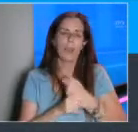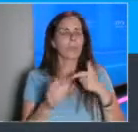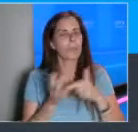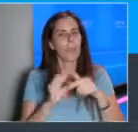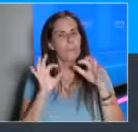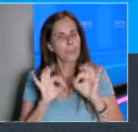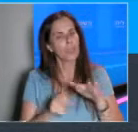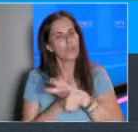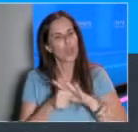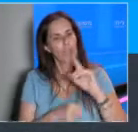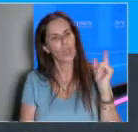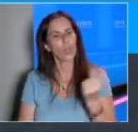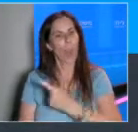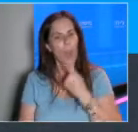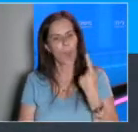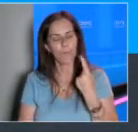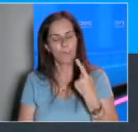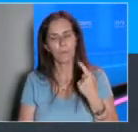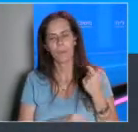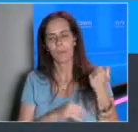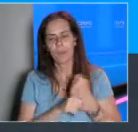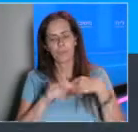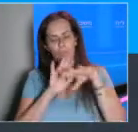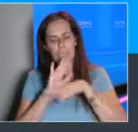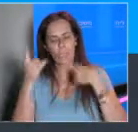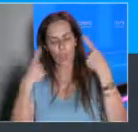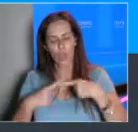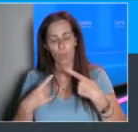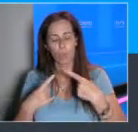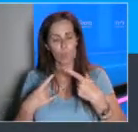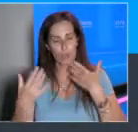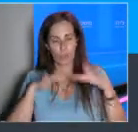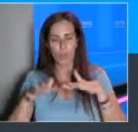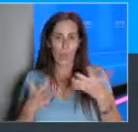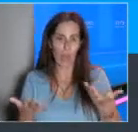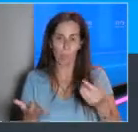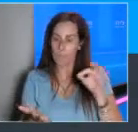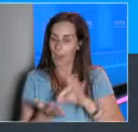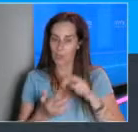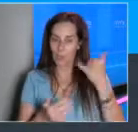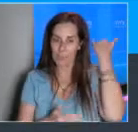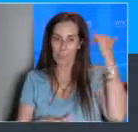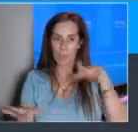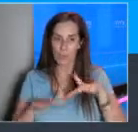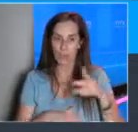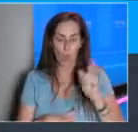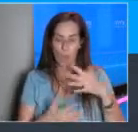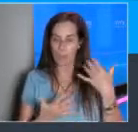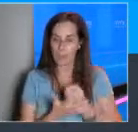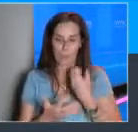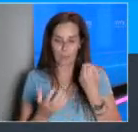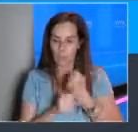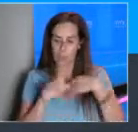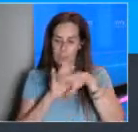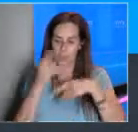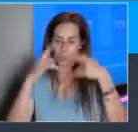כדי באמת לשכנע את כל הצדדים ולהעמיד סדר יום לישיבת הממשלה כתיקונה, כי מה לעשות, ברגע שמזכיר הממשלה לא מצליח לייצר